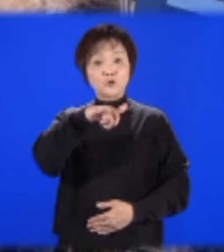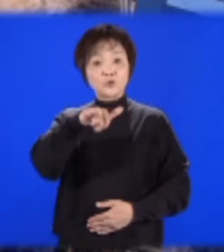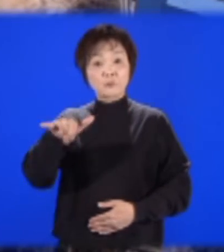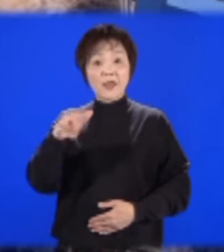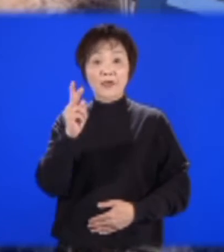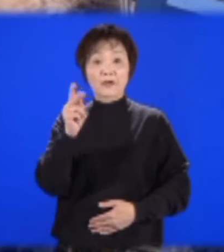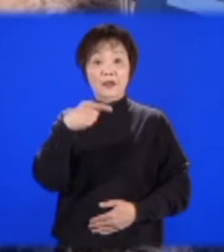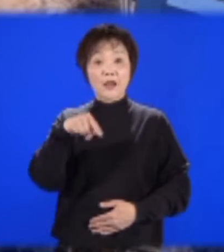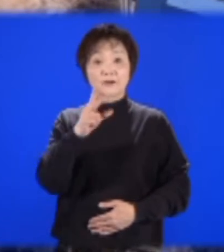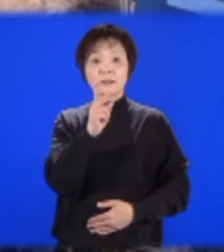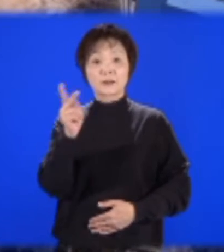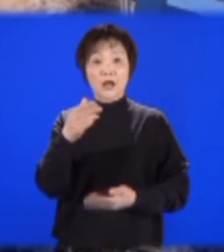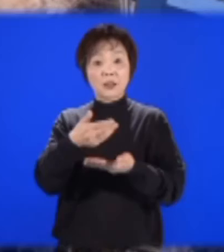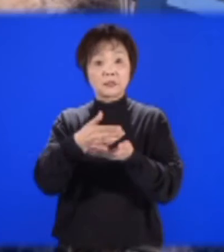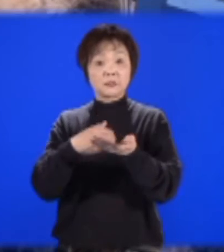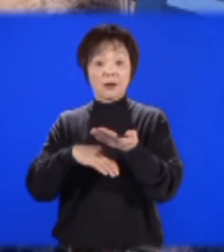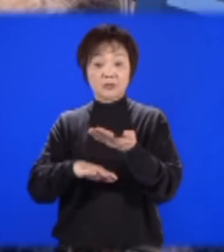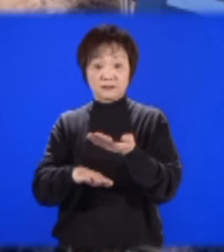遺跡です。